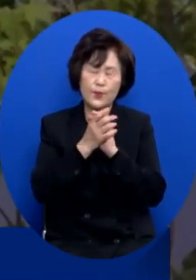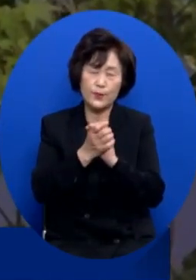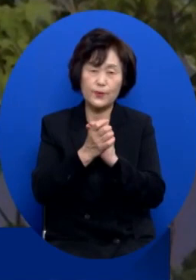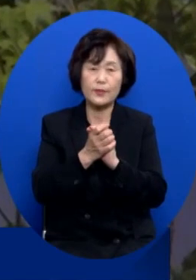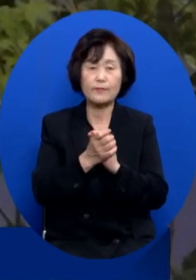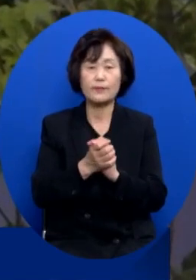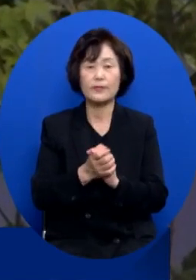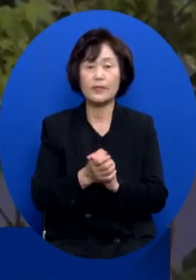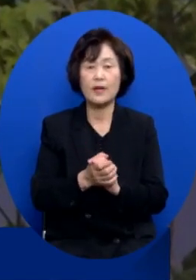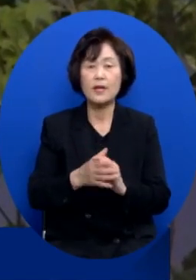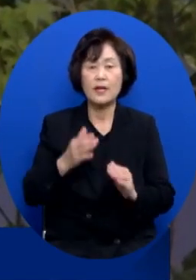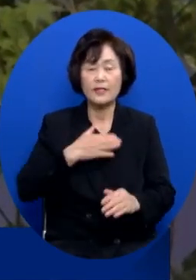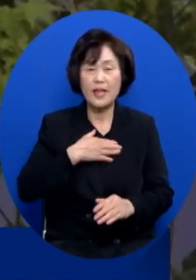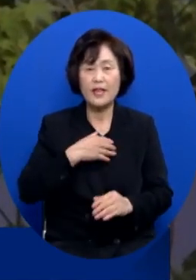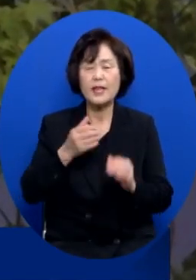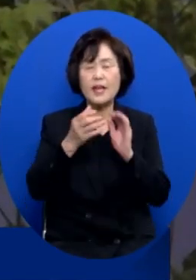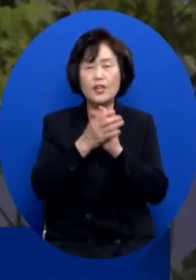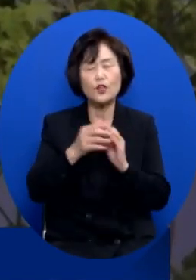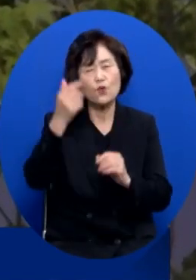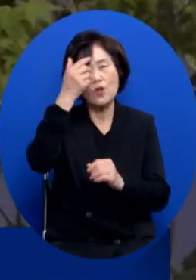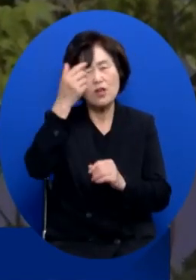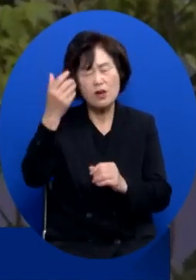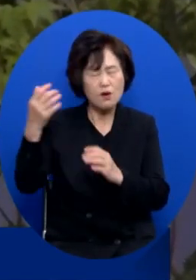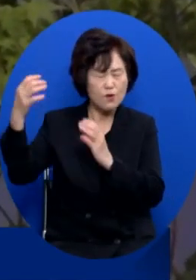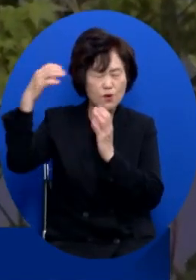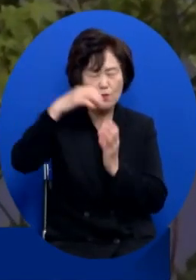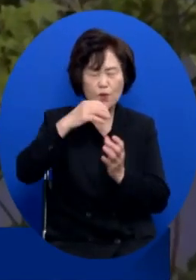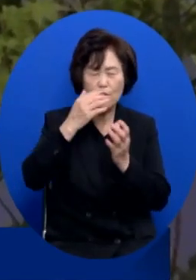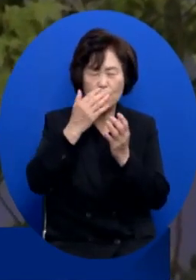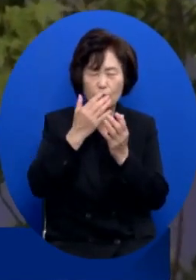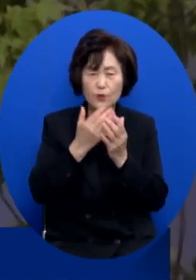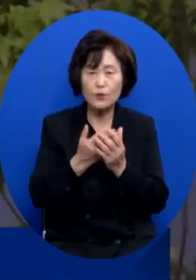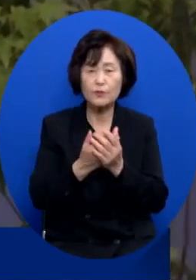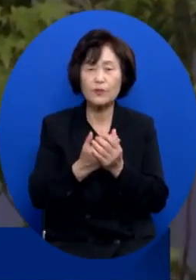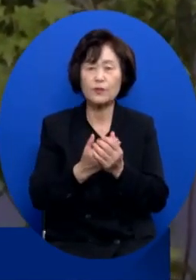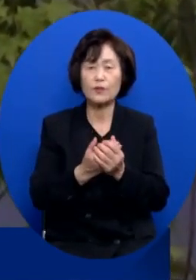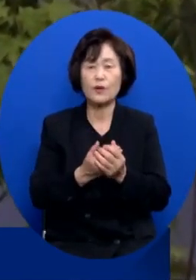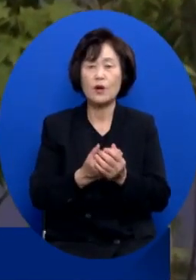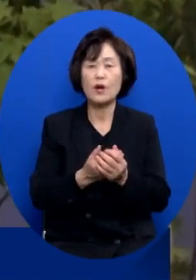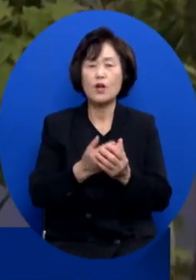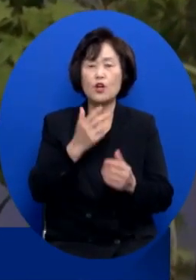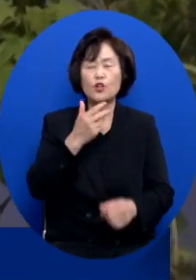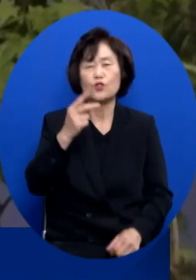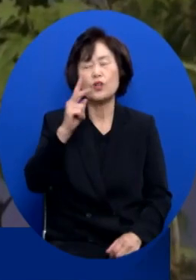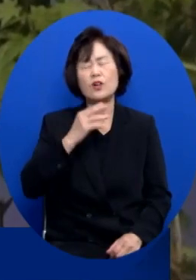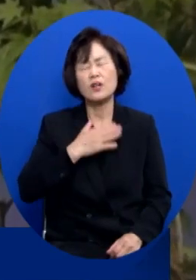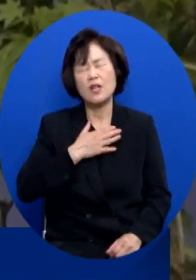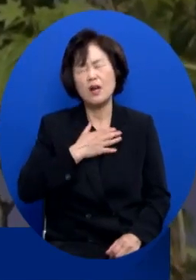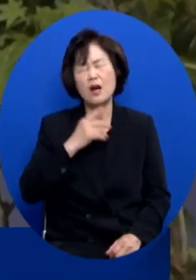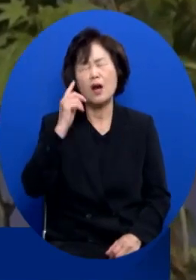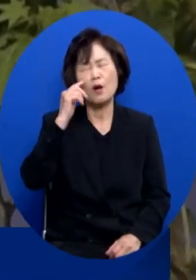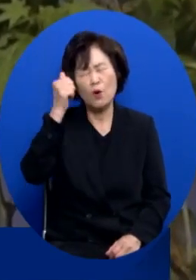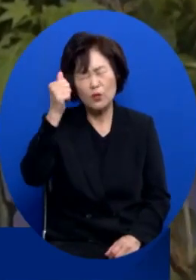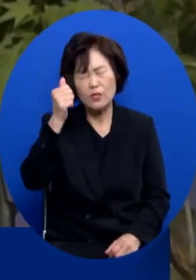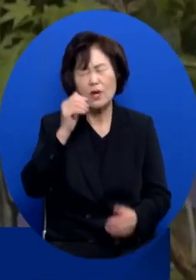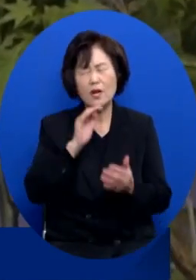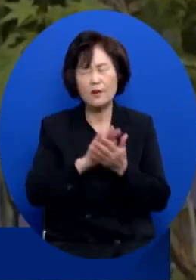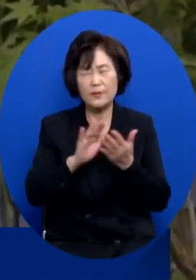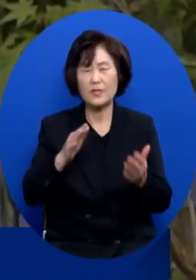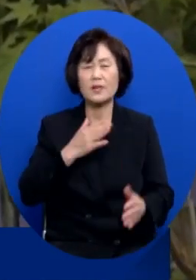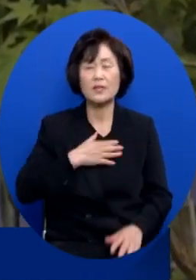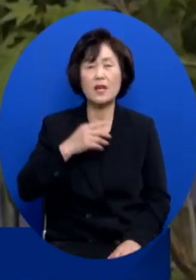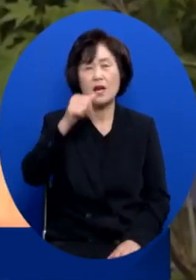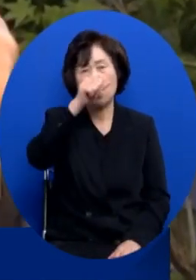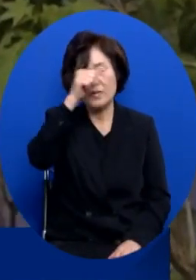가운데 저에게 기도의 영을 부어 주시옵소서. 주여, 제가 목사입니다. 제가